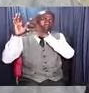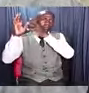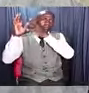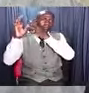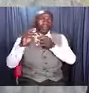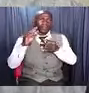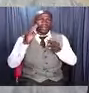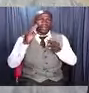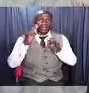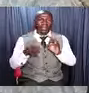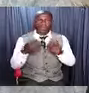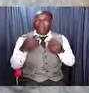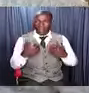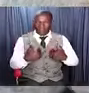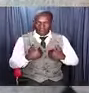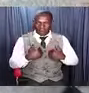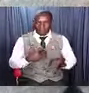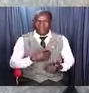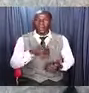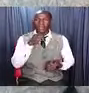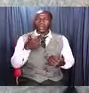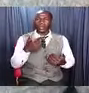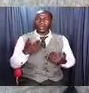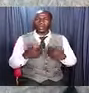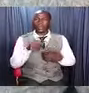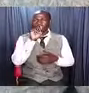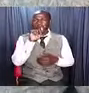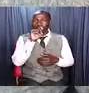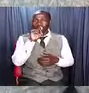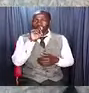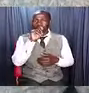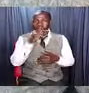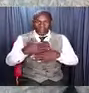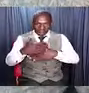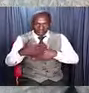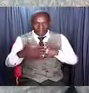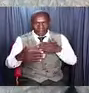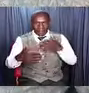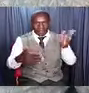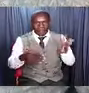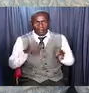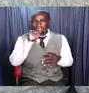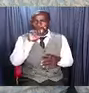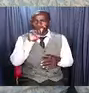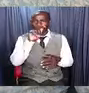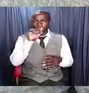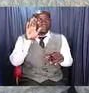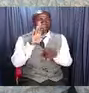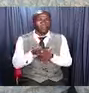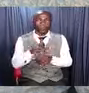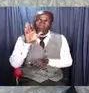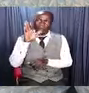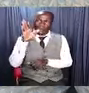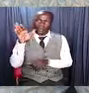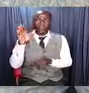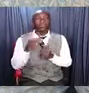Hallelujah. Kama una mgeni amekuja. So if you have a visitor mboga, and you don't have relish. Pale jirani yangu. Usikia hapo. I have a neighbor there and the chickens